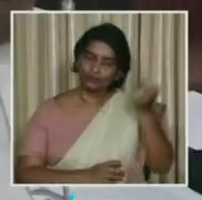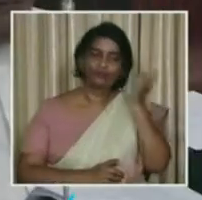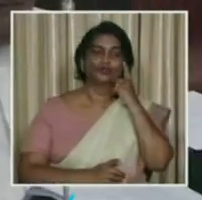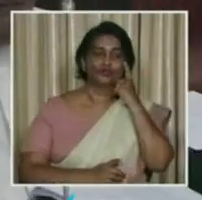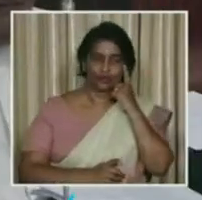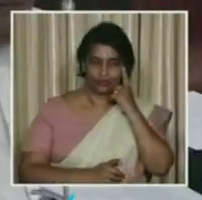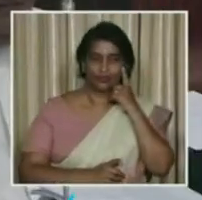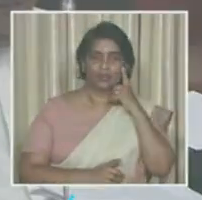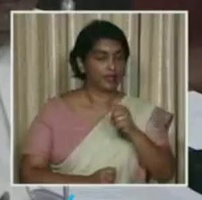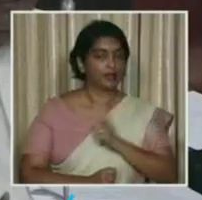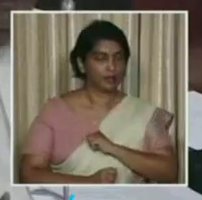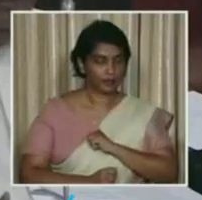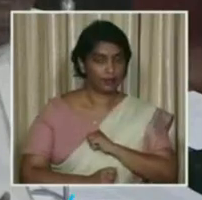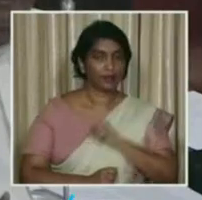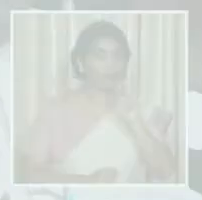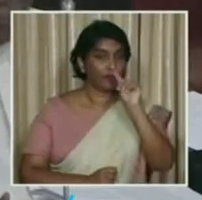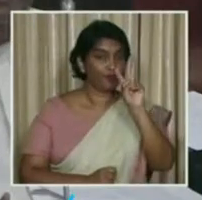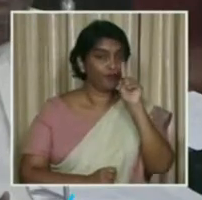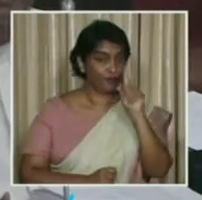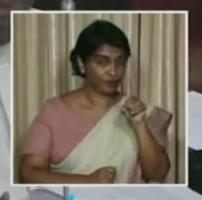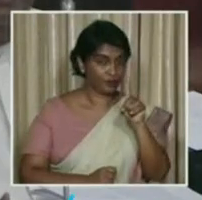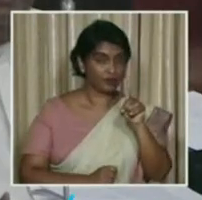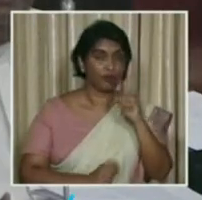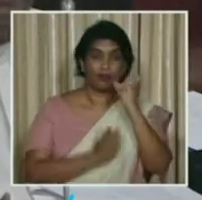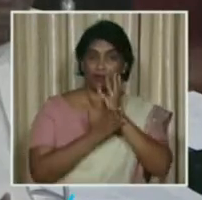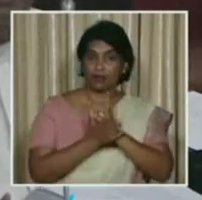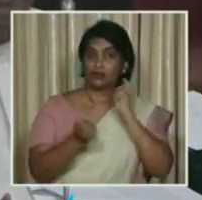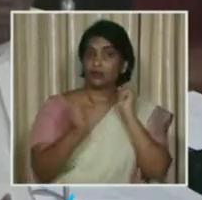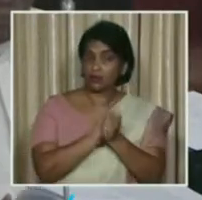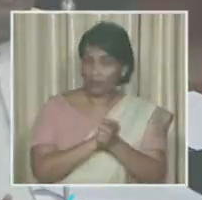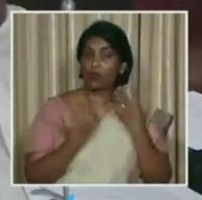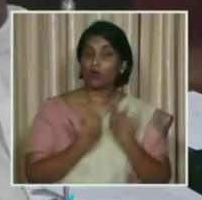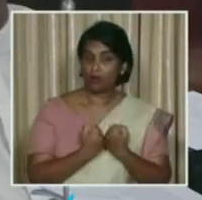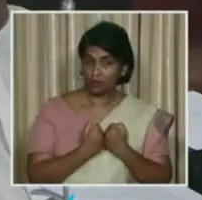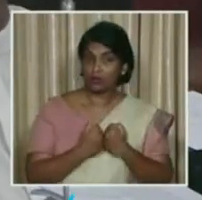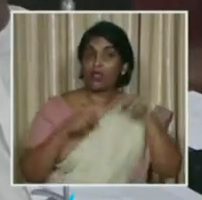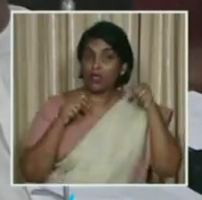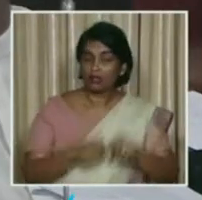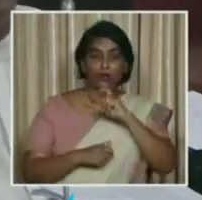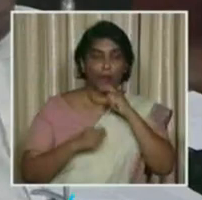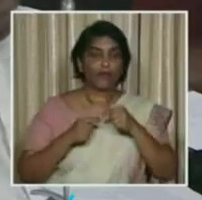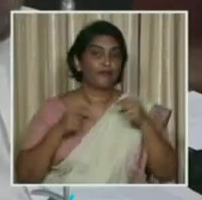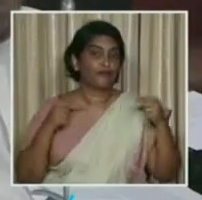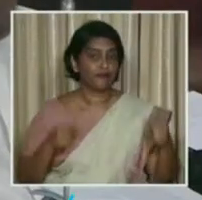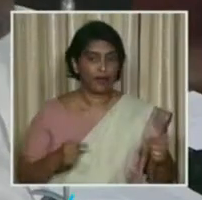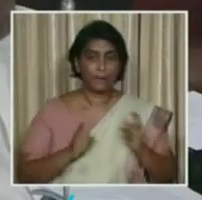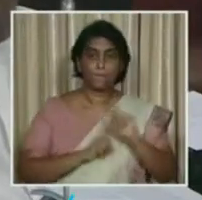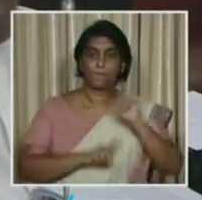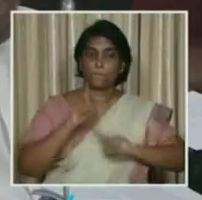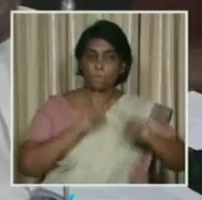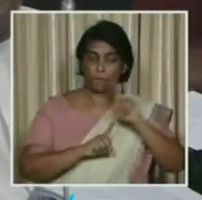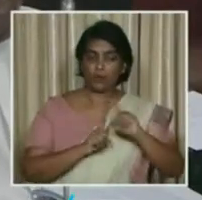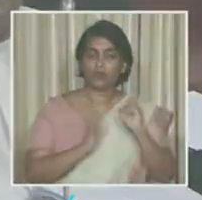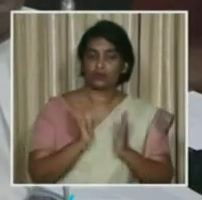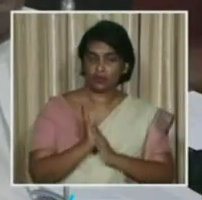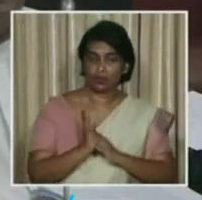අවශ්‍ය වෙලාවට සහයෝගය දුන්නා. ඒ 21 වෙනි විවස්ථා සංශෝධනයේ ලබාගත් ජයග්‍රහණ දැන් අධිකරණයට විරුද්ධව පාර්ලිමේන්තු වරප්‍රසාද